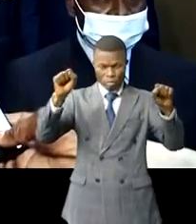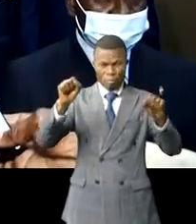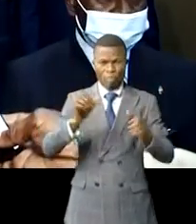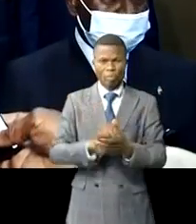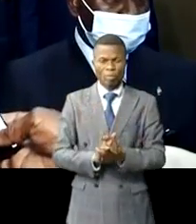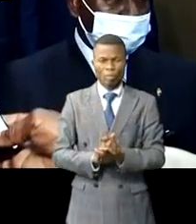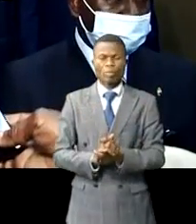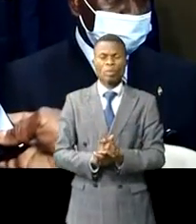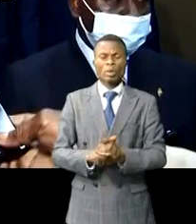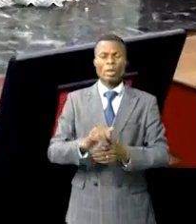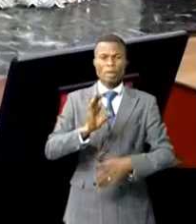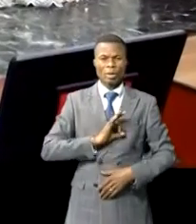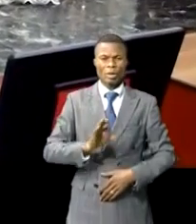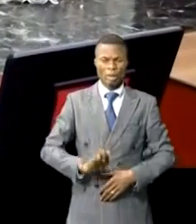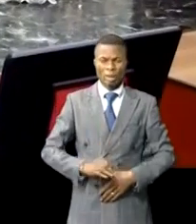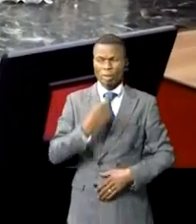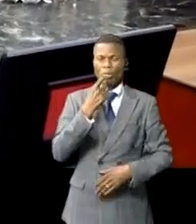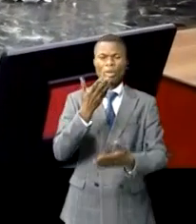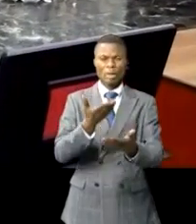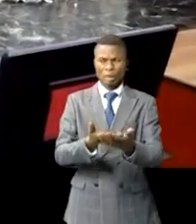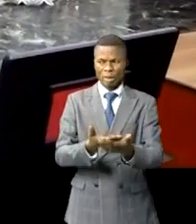bras le corps ce sujet-là